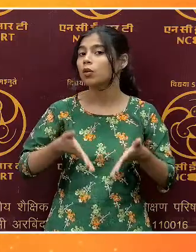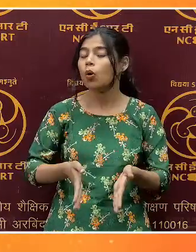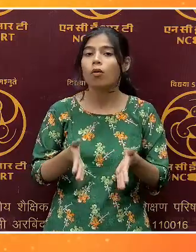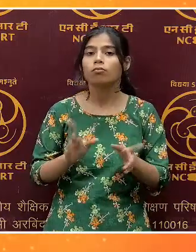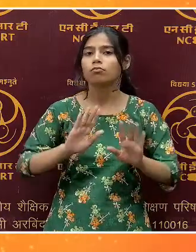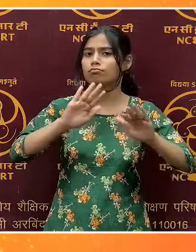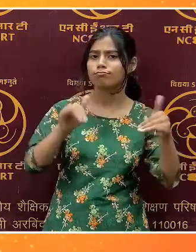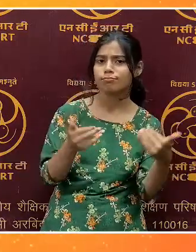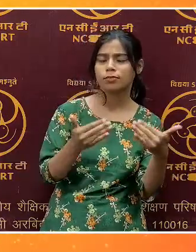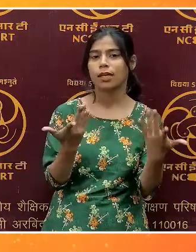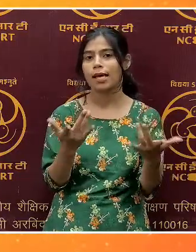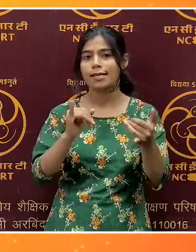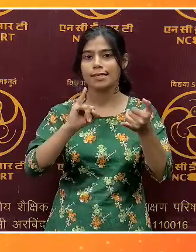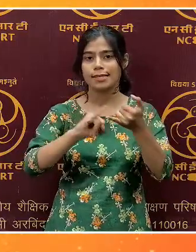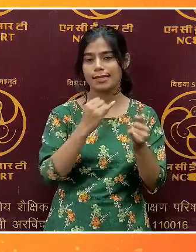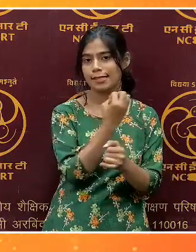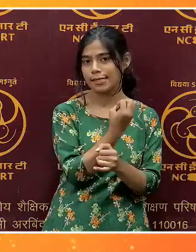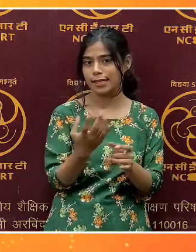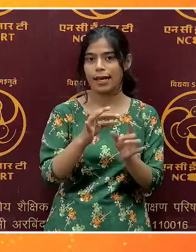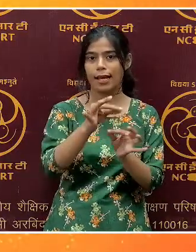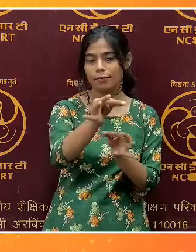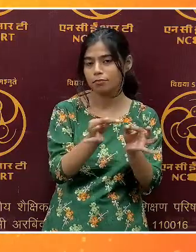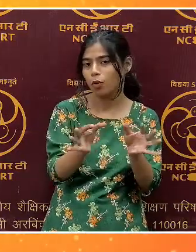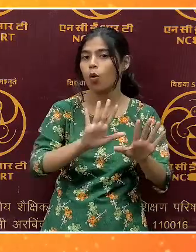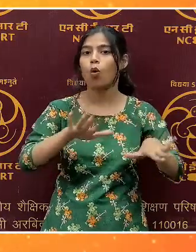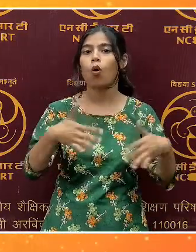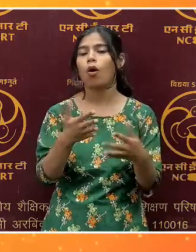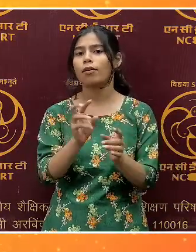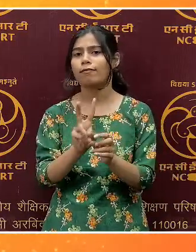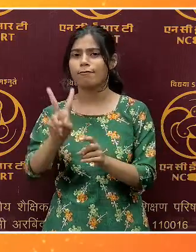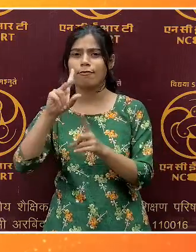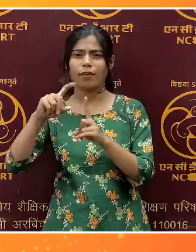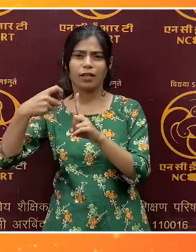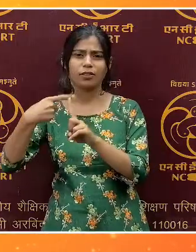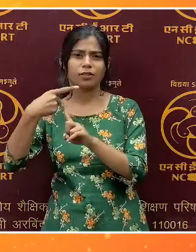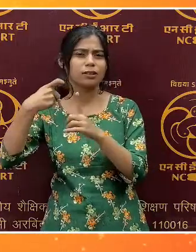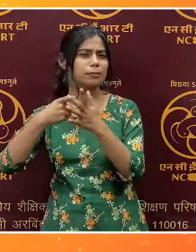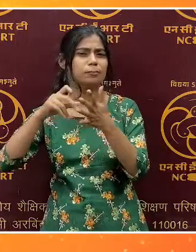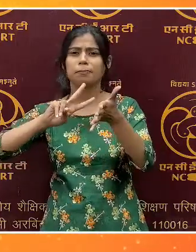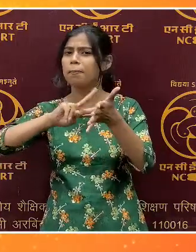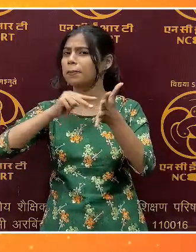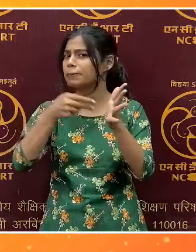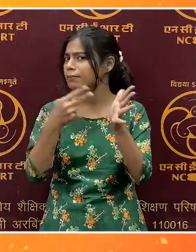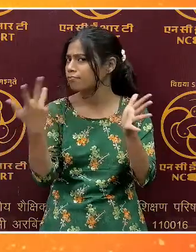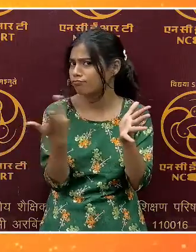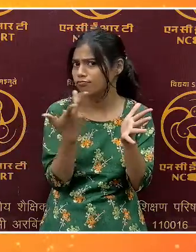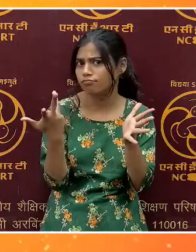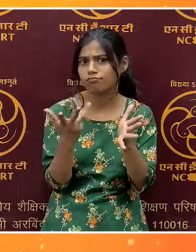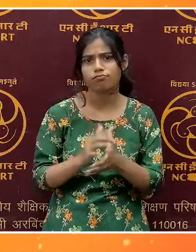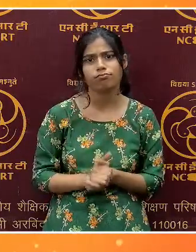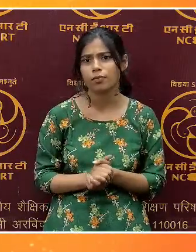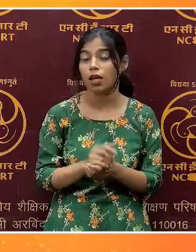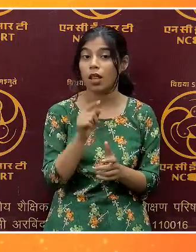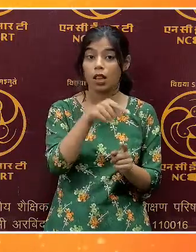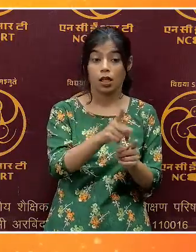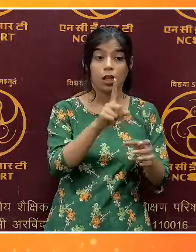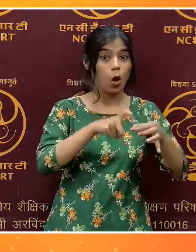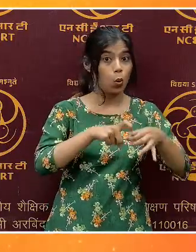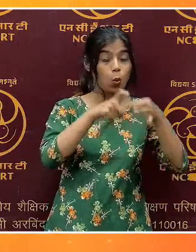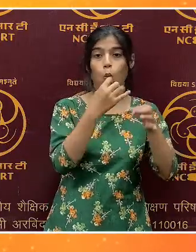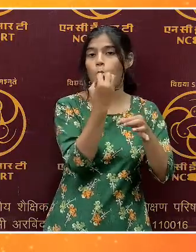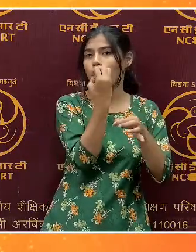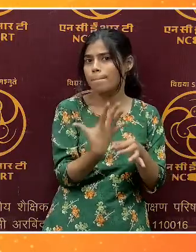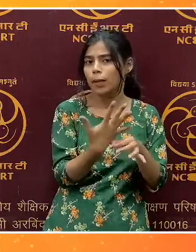एंड वेक्टर्स पार्ट 1. आखिर होते क्या हैं स्केलर एंड वेक्टर? आई थिंक दीज आर दोज क्वांटिटीज विच कैन